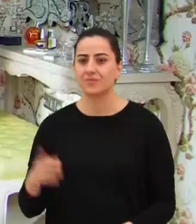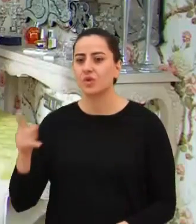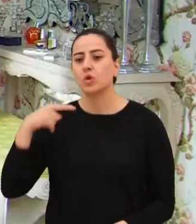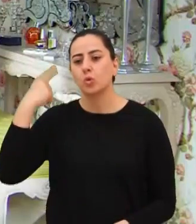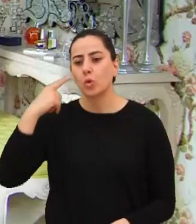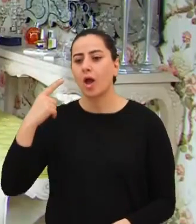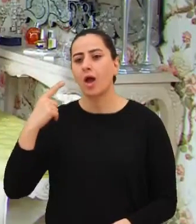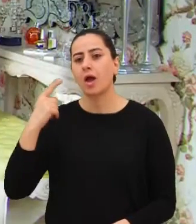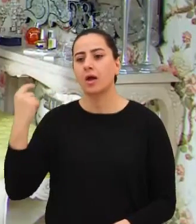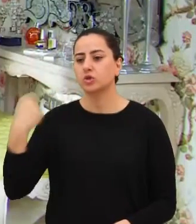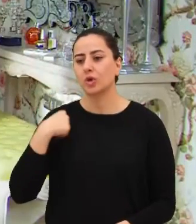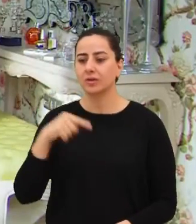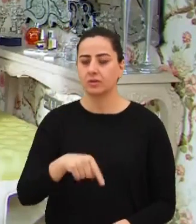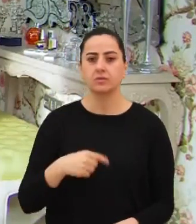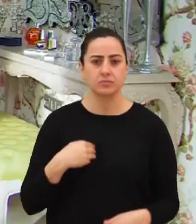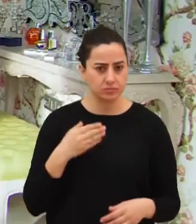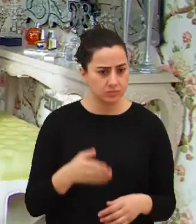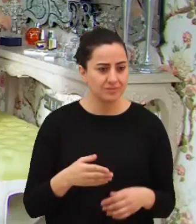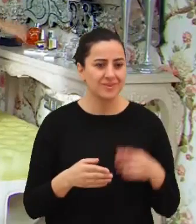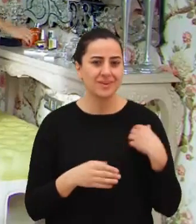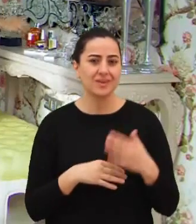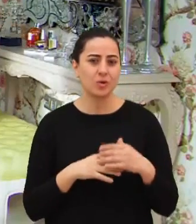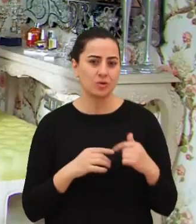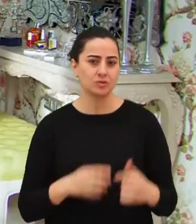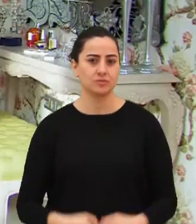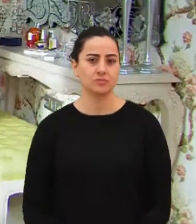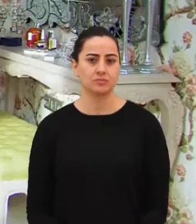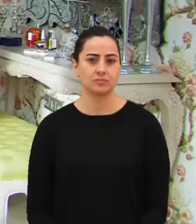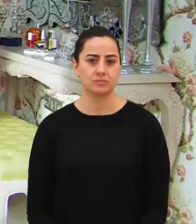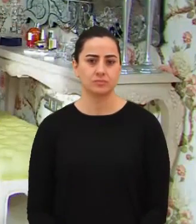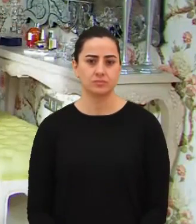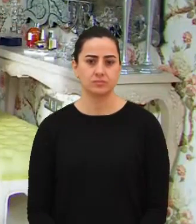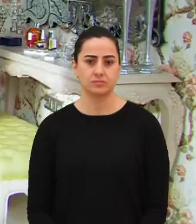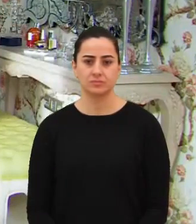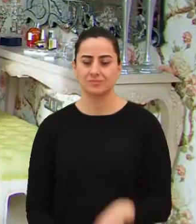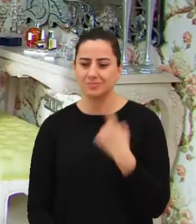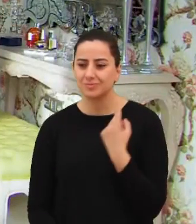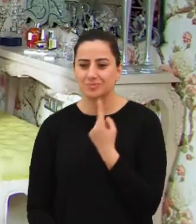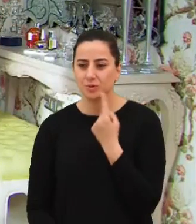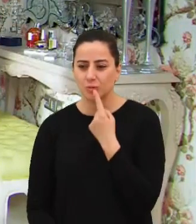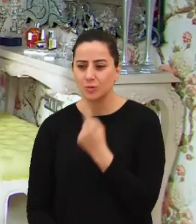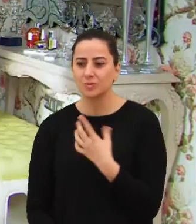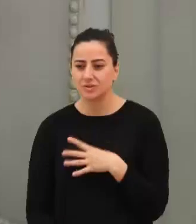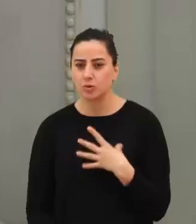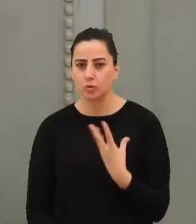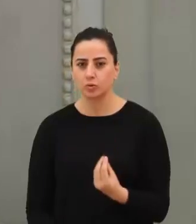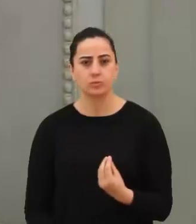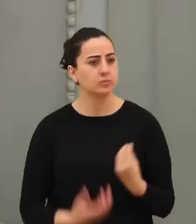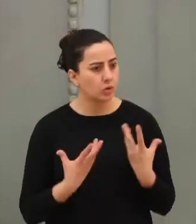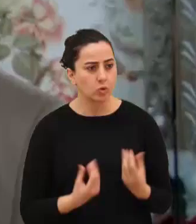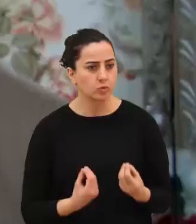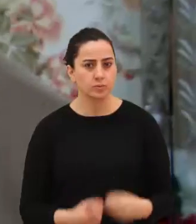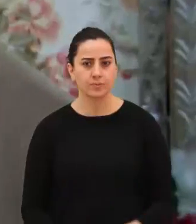Hanım burada olduğunu dedi. Rüyam ablanın oşesini sürüyordum ben de. Ha, Nazlı seninle bir şey bari de danışmak istedim.